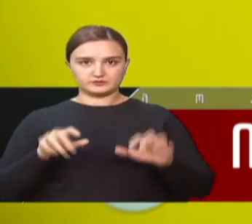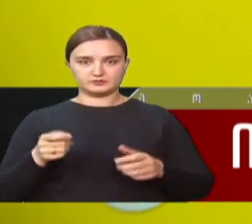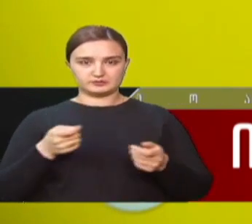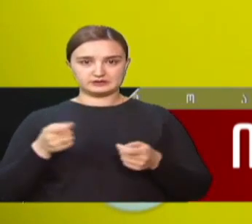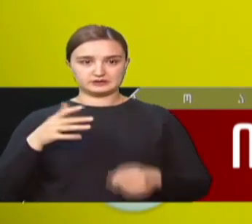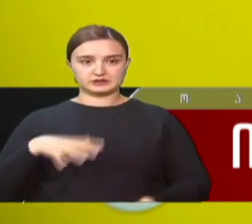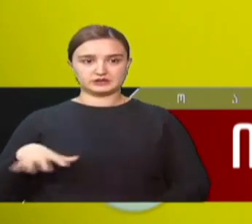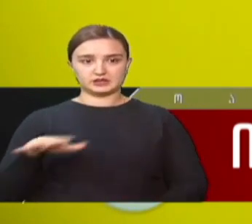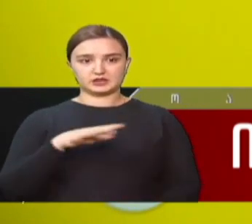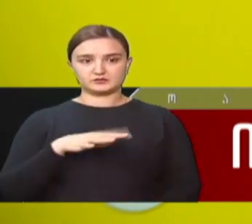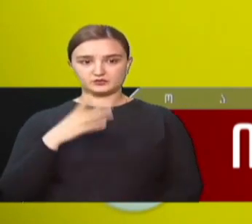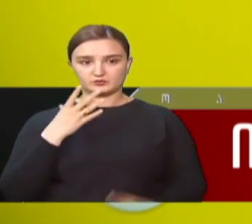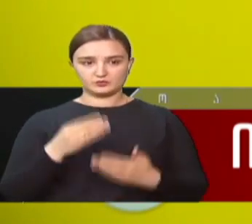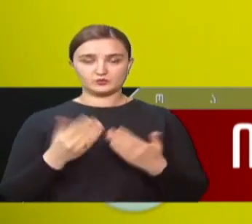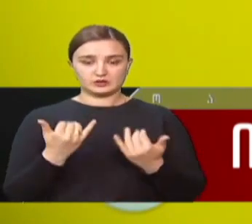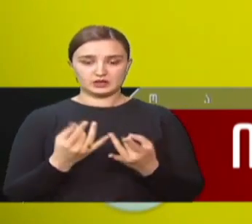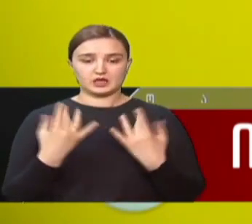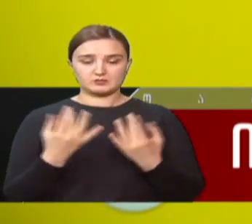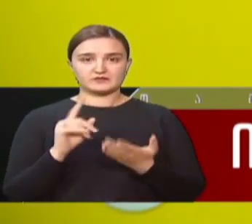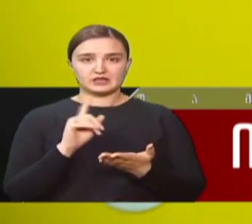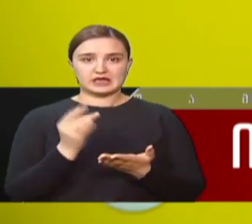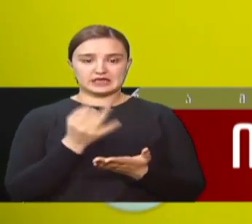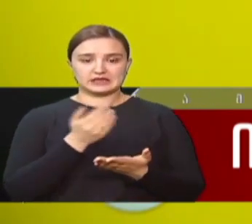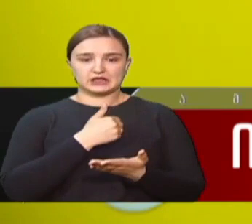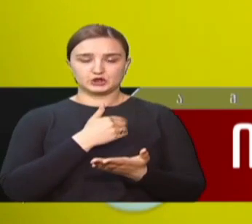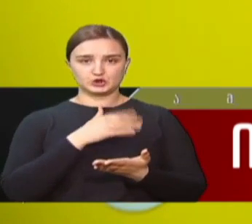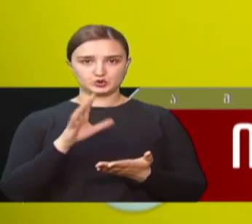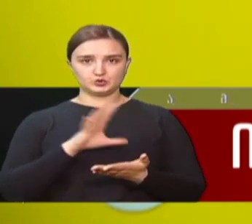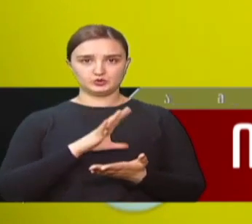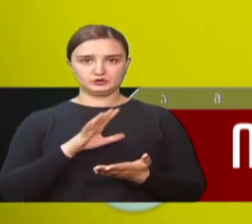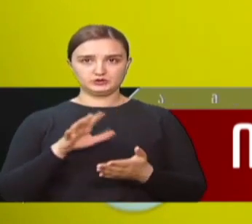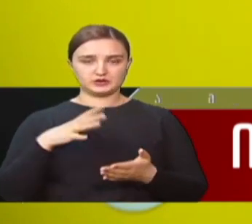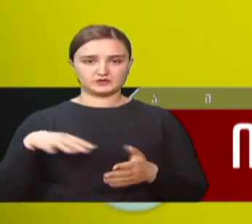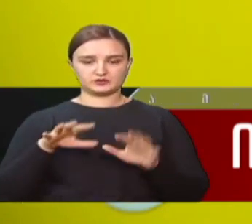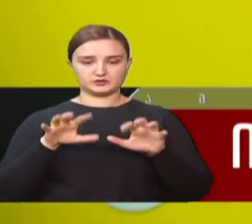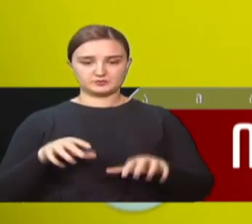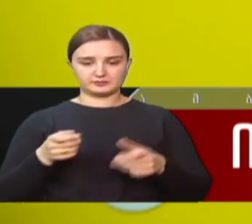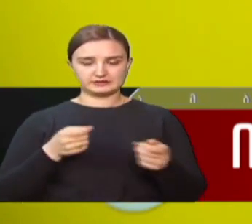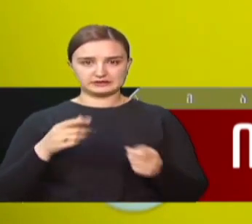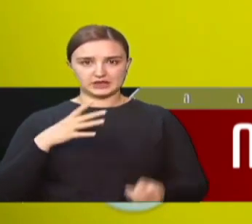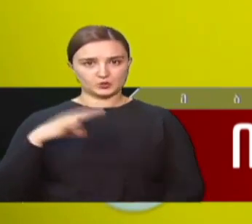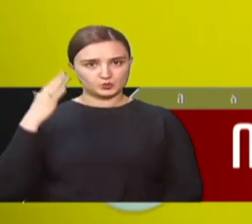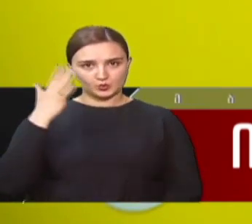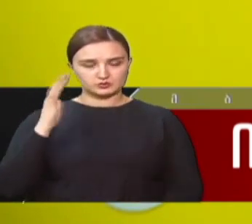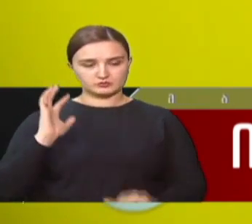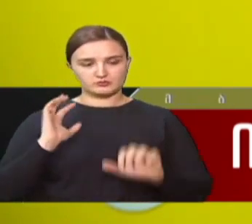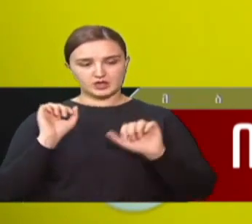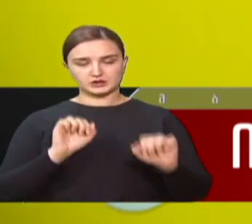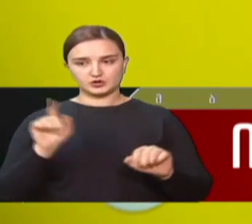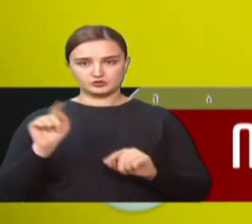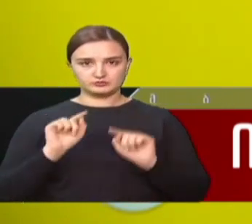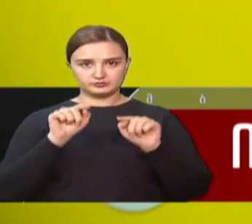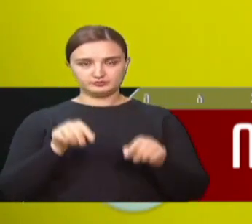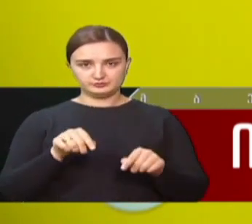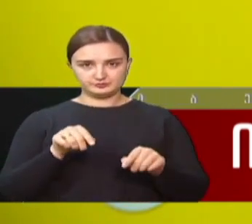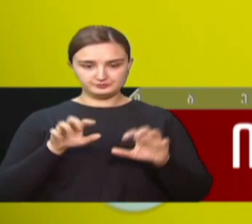და დღეს, აი ამიხსენით, რა ინტერესი შეიძლება ჰქონდეს ქვეყნის პრეზიდენტს, რომელიც ქართული უცნების მხარდაჭერით მოვიდა